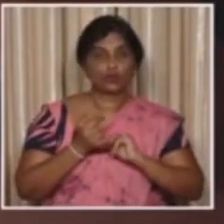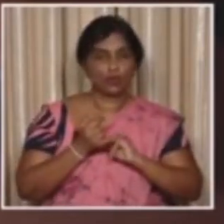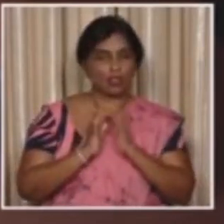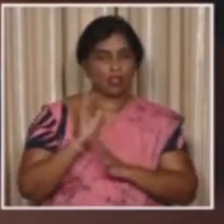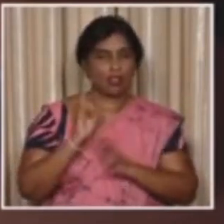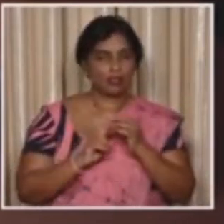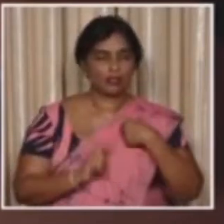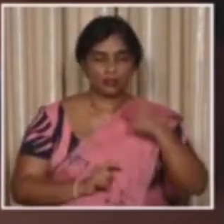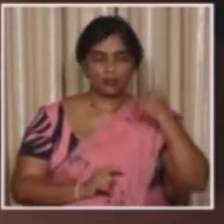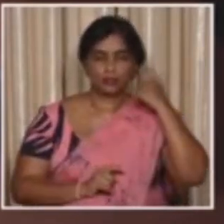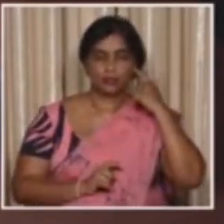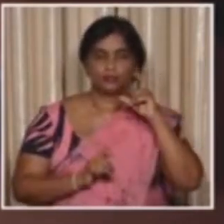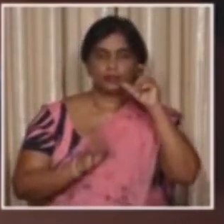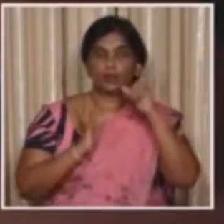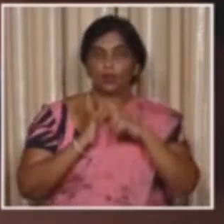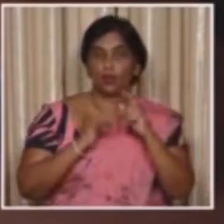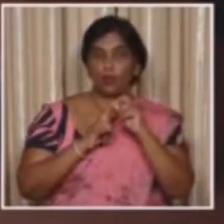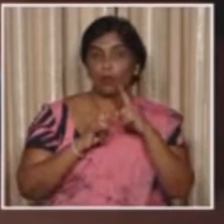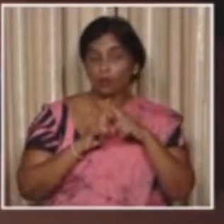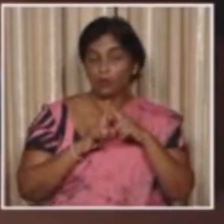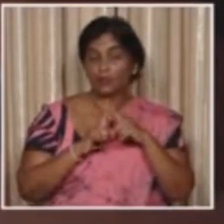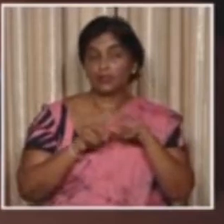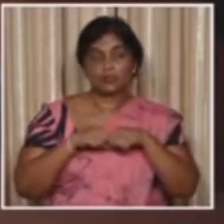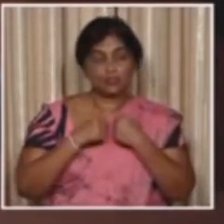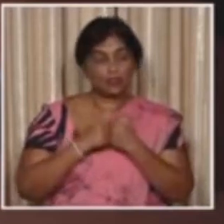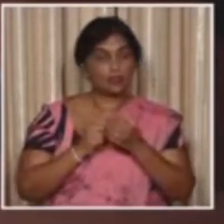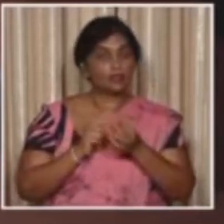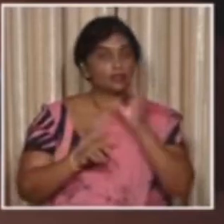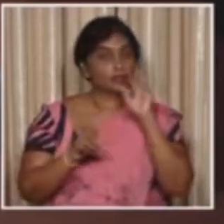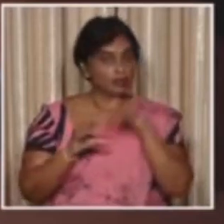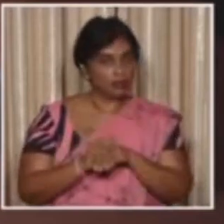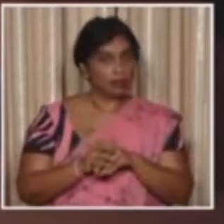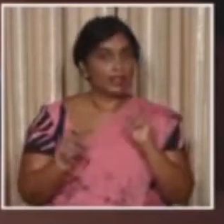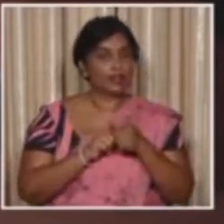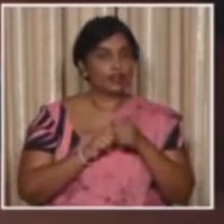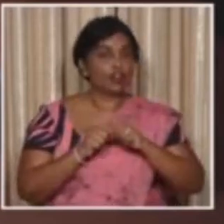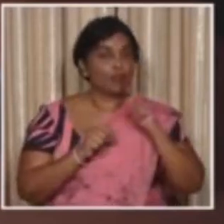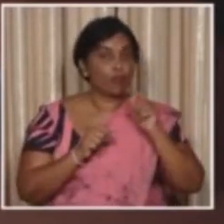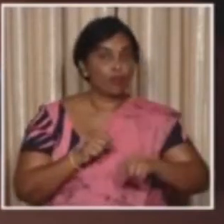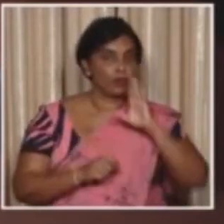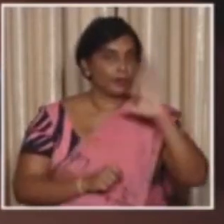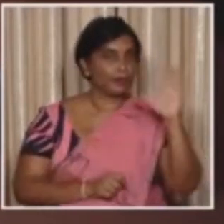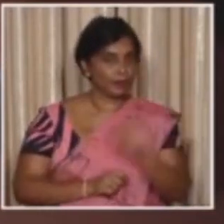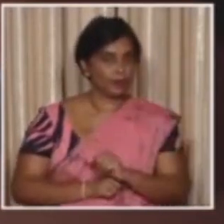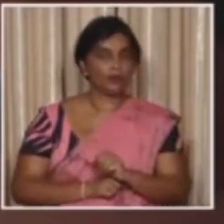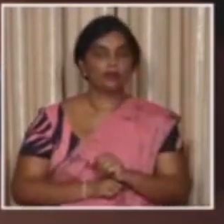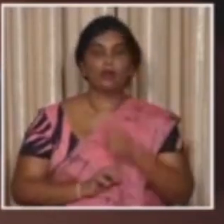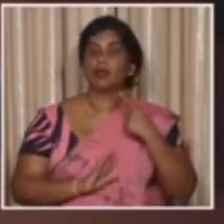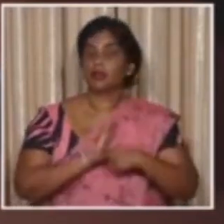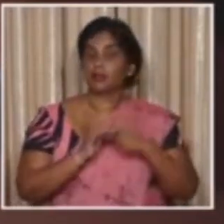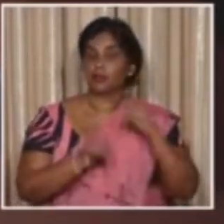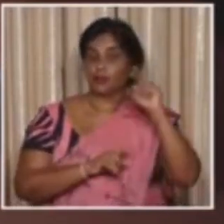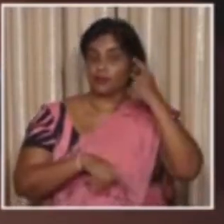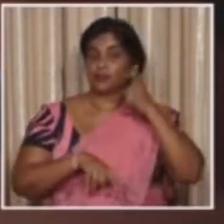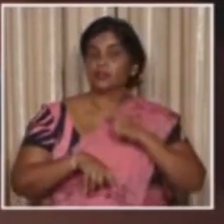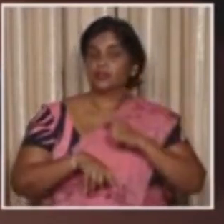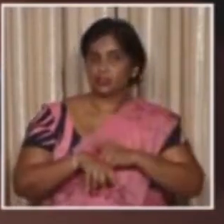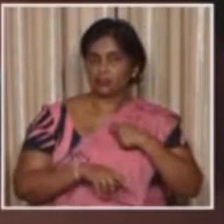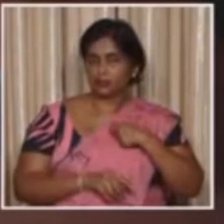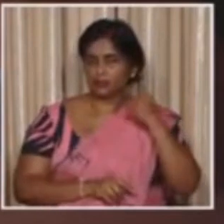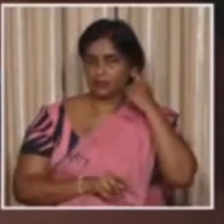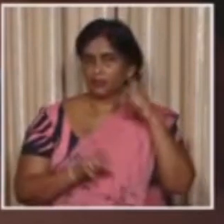matematikai, kop sabahwe sabah itu rehat dikati itu karena kota, nih cricket board dek kende gua, Lanka palavi ni mata ada mama dana